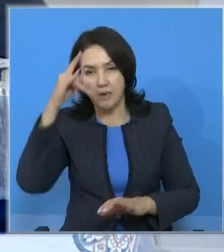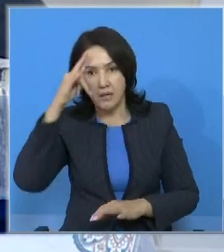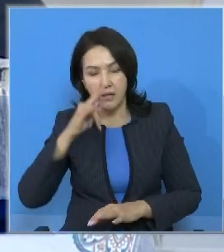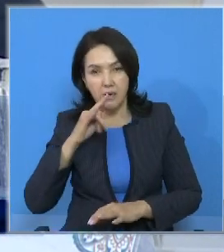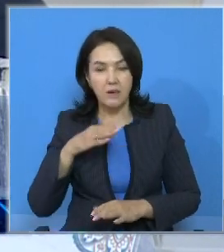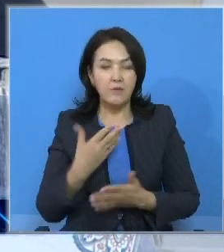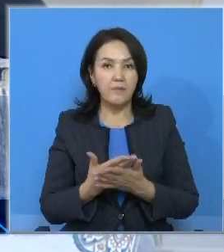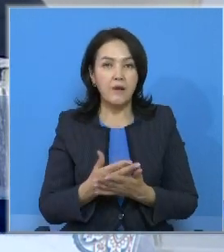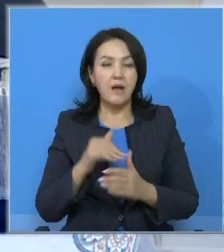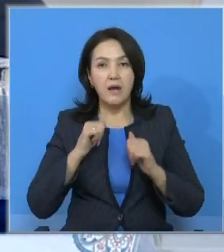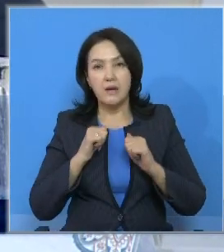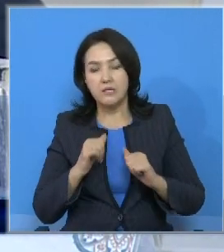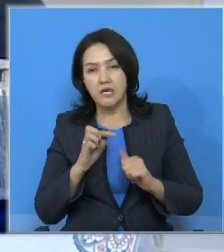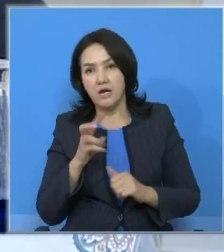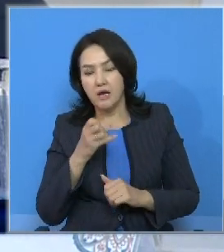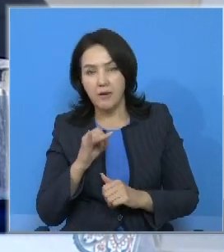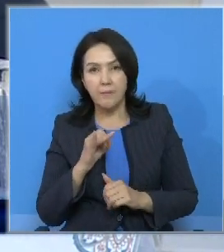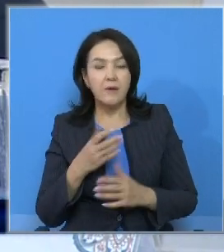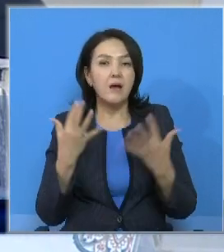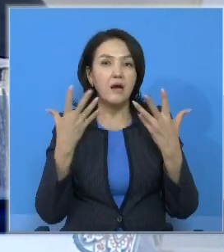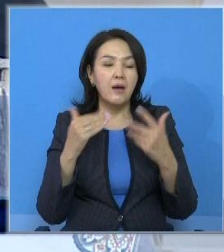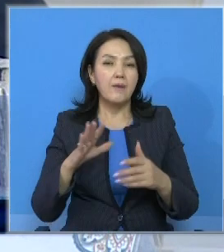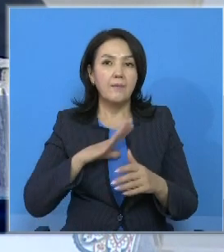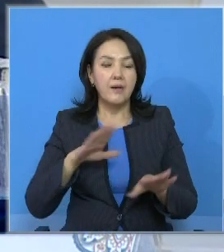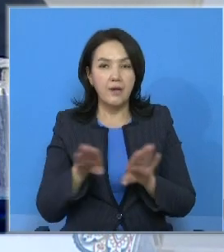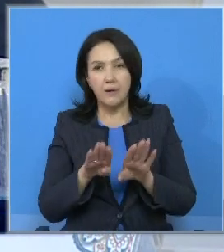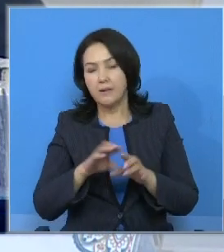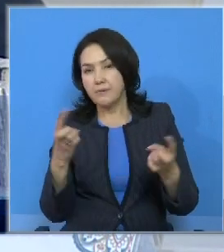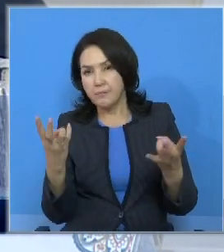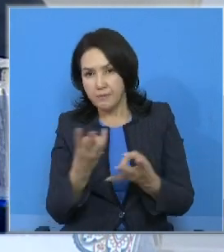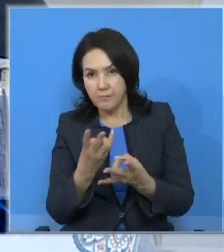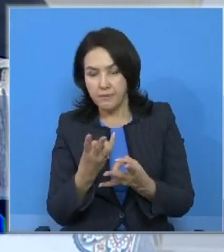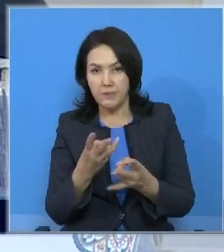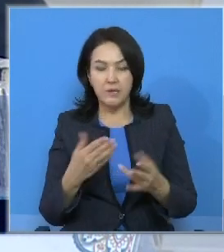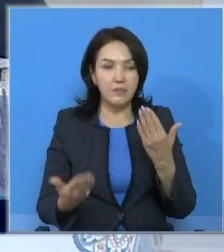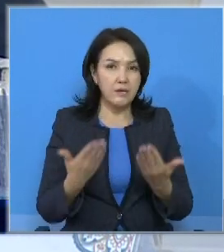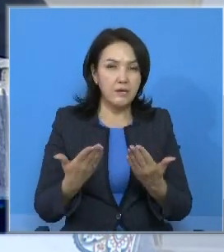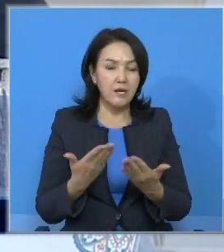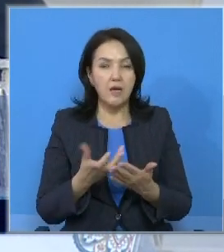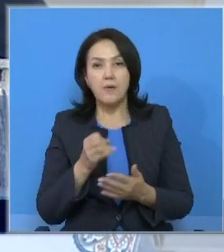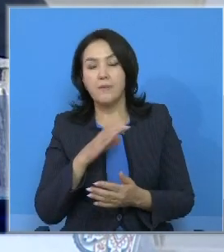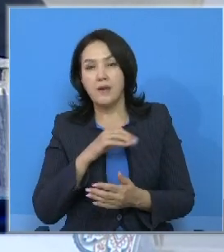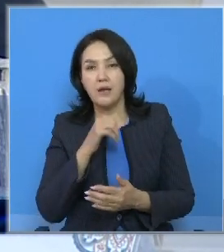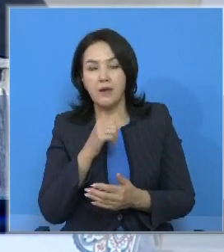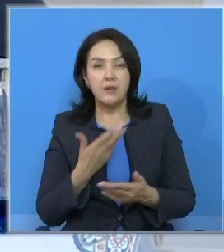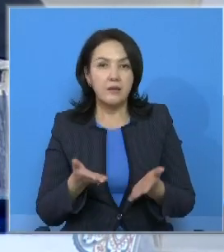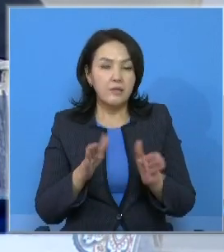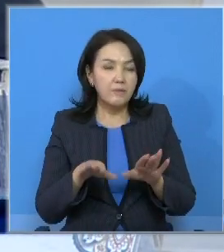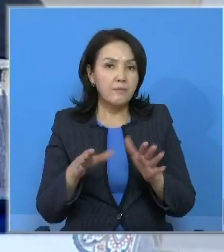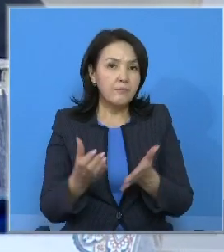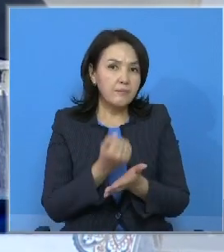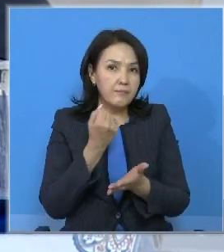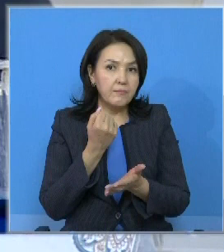Казахстан в качестве тихой гавани, когда они стали в таковой нуждаться, если бы не предполагали ее здесь обрести.